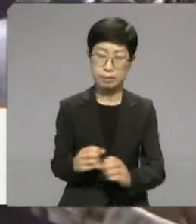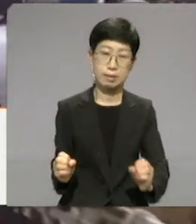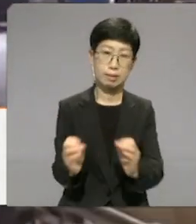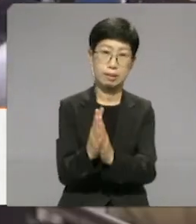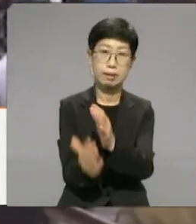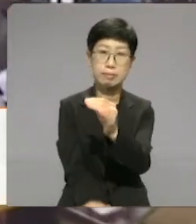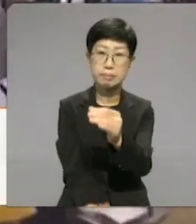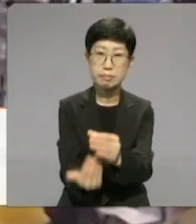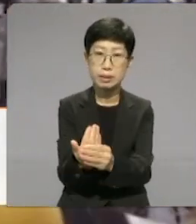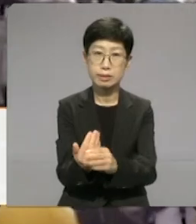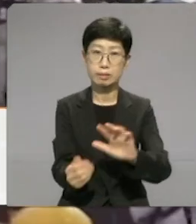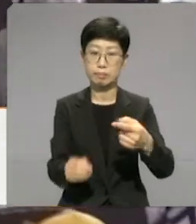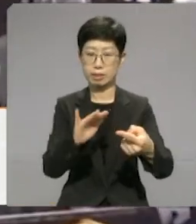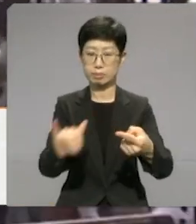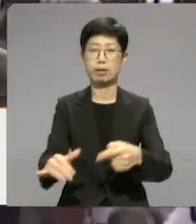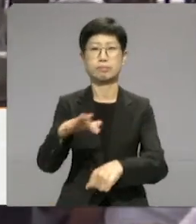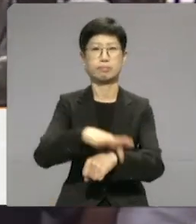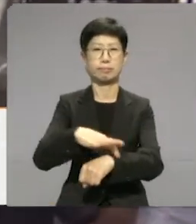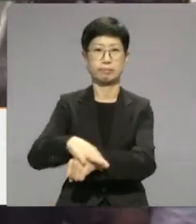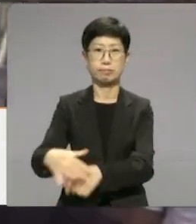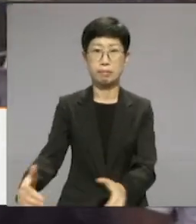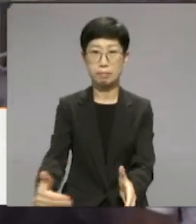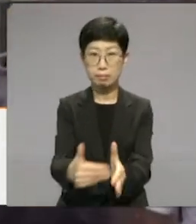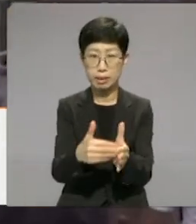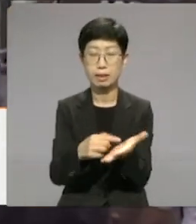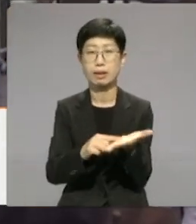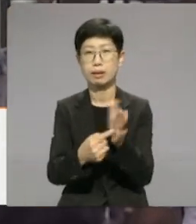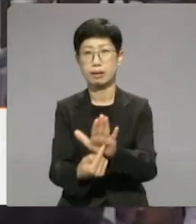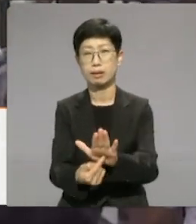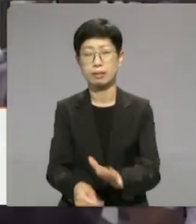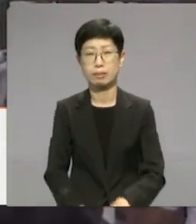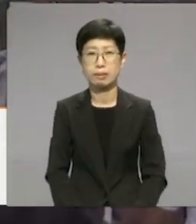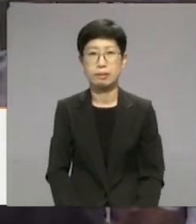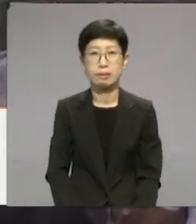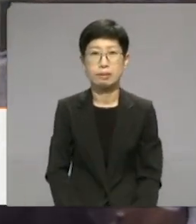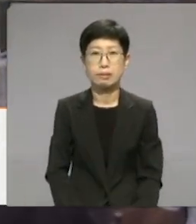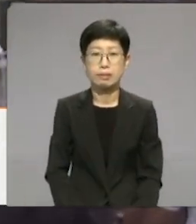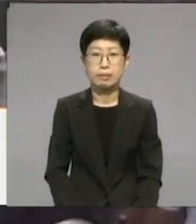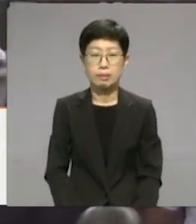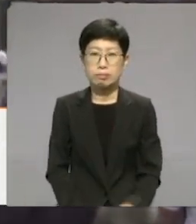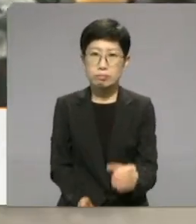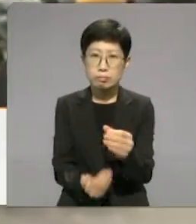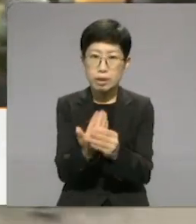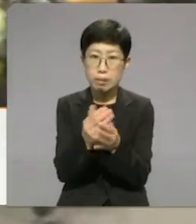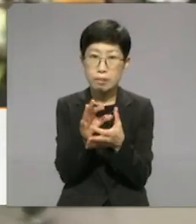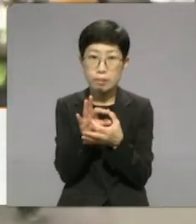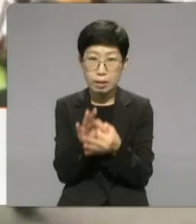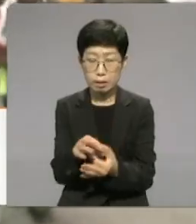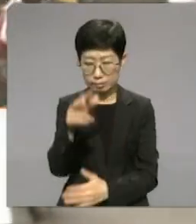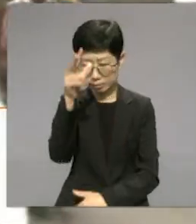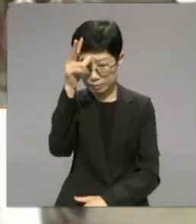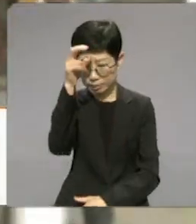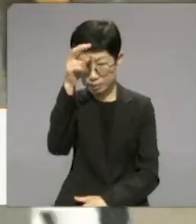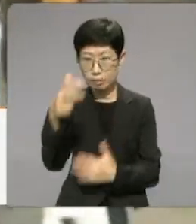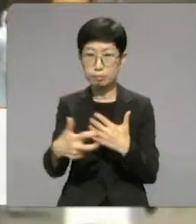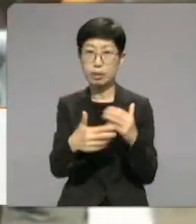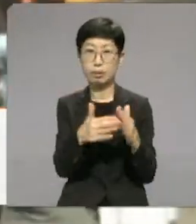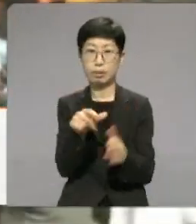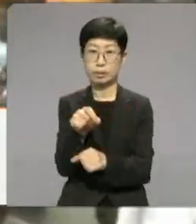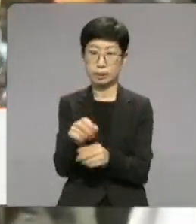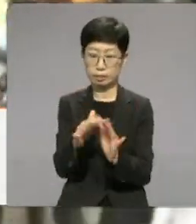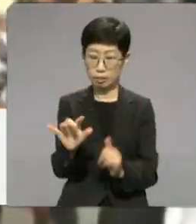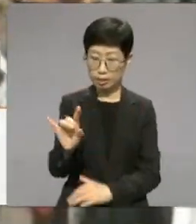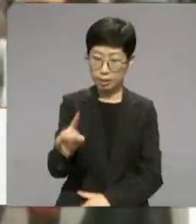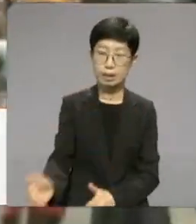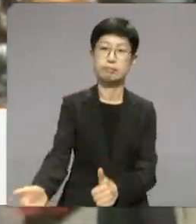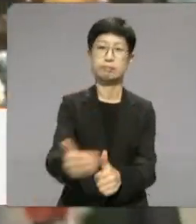발생해 최소 100명이 체포도 했다고 afp 통신은 전했습니다이 사건과 관련해 경찰이 병원직원 한 명을